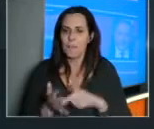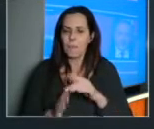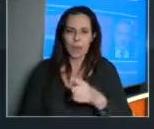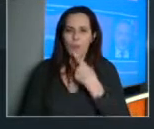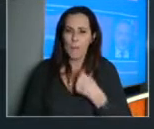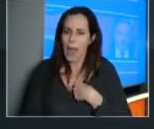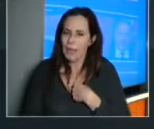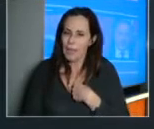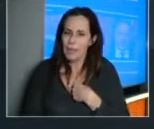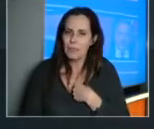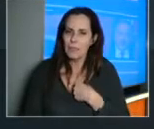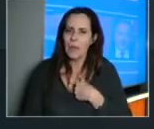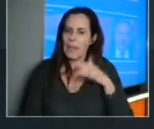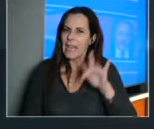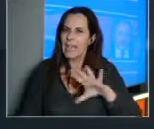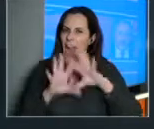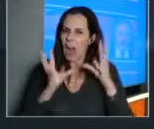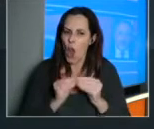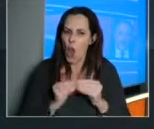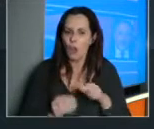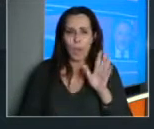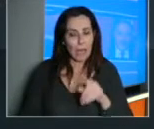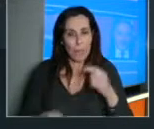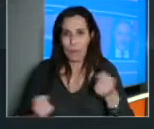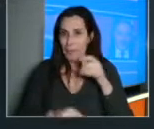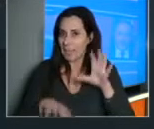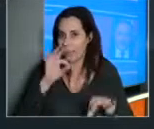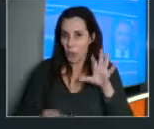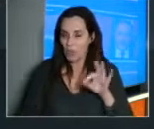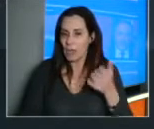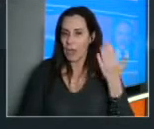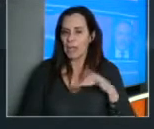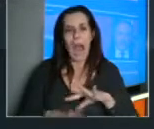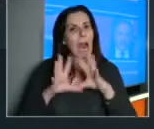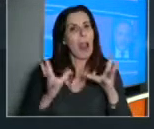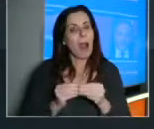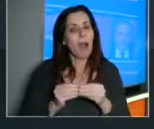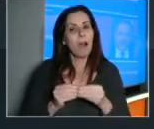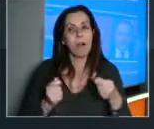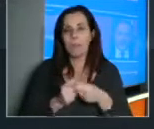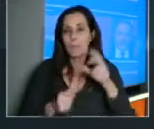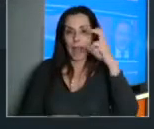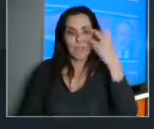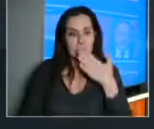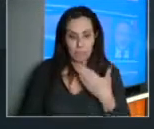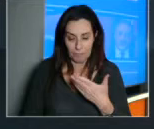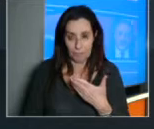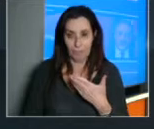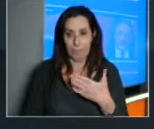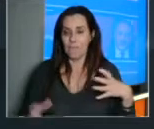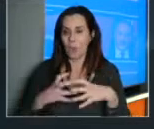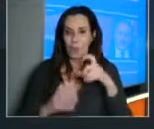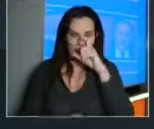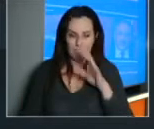הדברים שאתה אמרת בעצמך, אני נגד הכללות, הרי גם בקמפיין הבחירות הייתה איזושהי הכללה כלפי ערביי ישראל, או בכלל כלפי